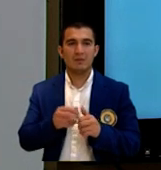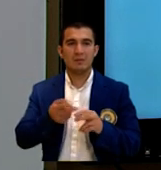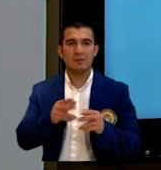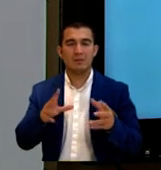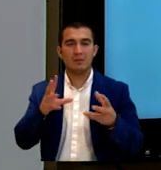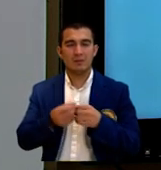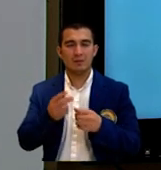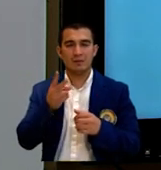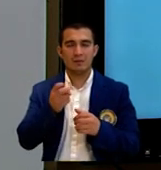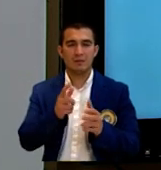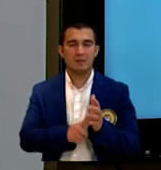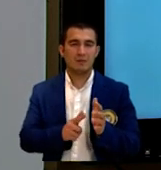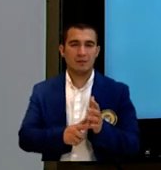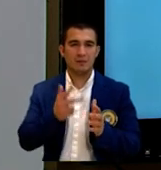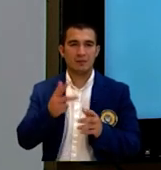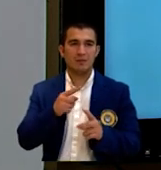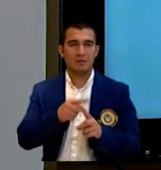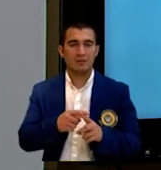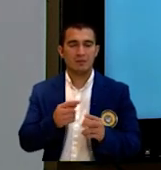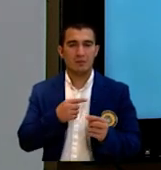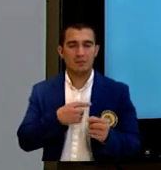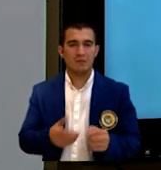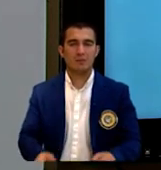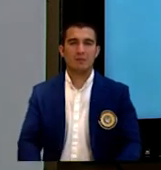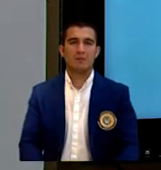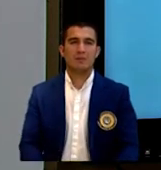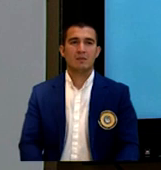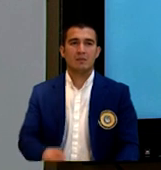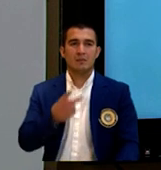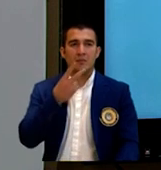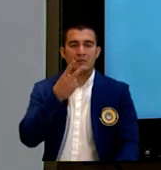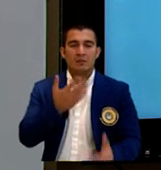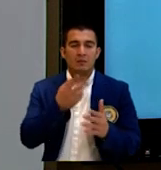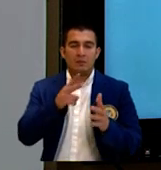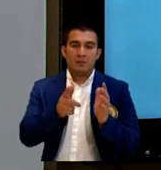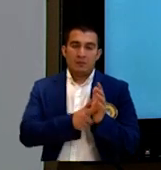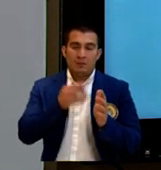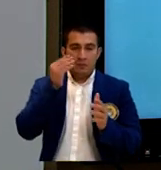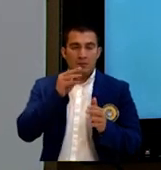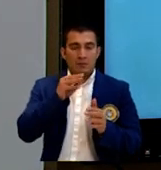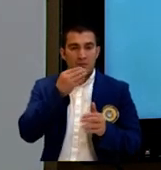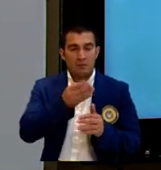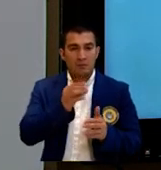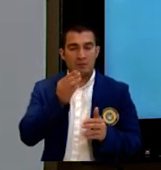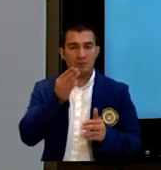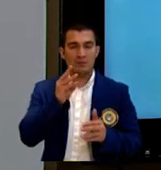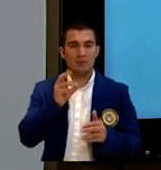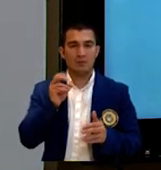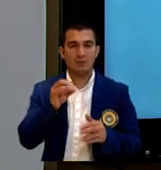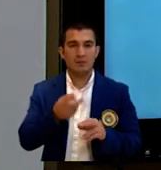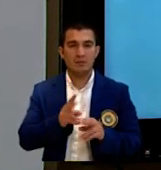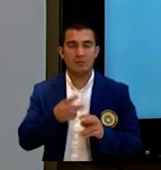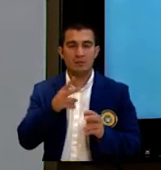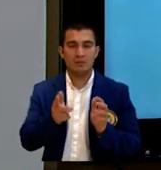Ular orasidagi farq esa 273 ga teng. Demek 27 gradus Selsiy bo'ladigan bo'lsa, uni Kelvin shkalasiga o'tkazadigan bo'lsak,